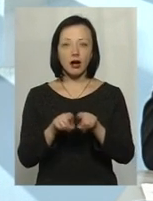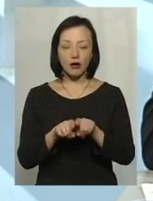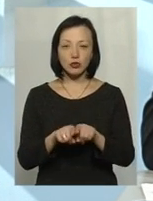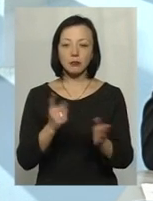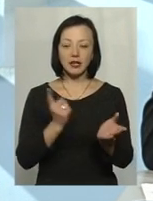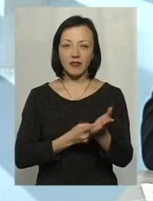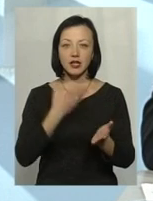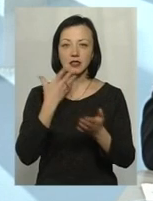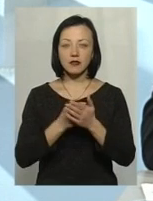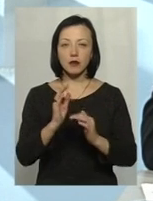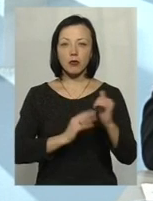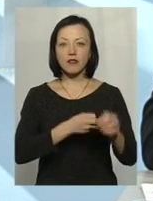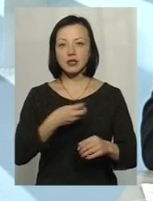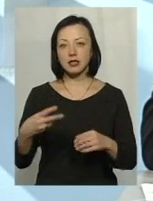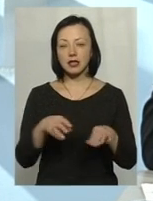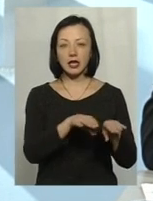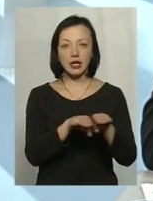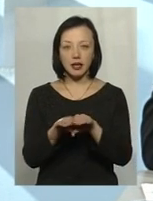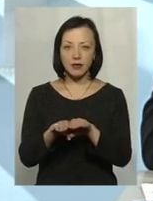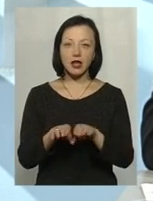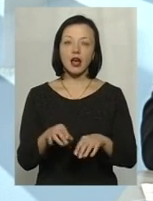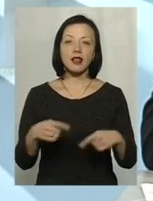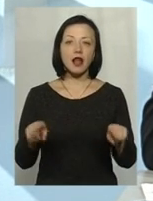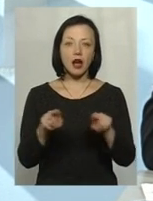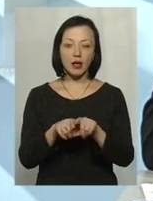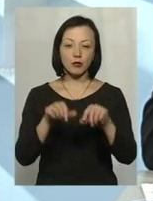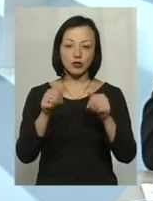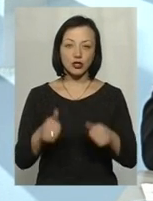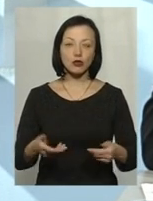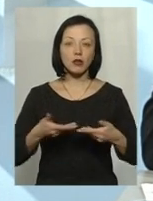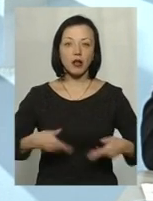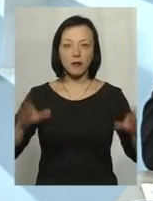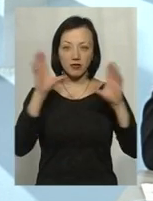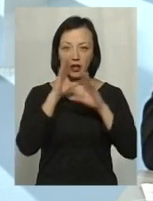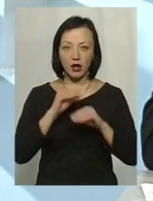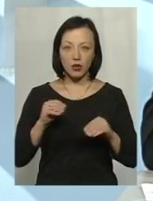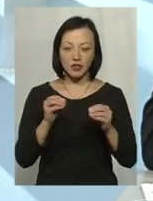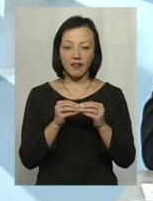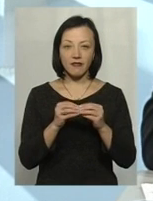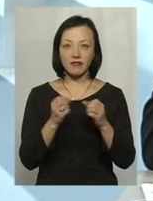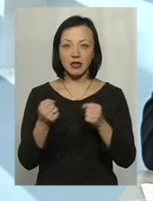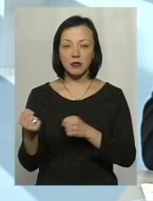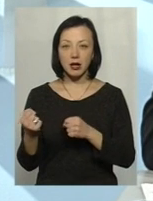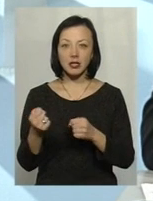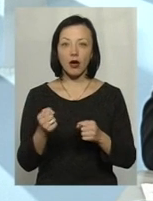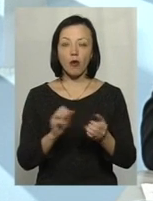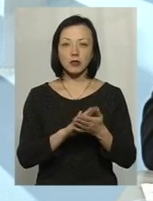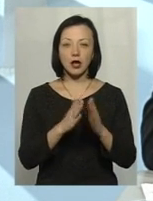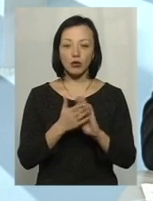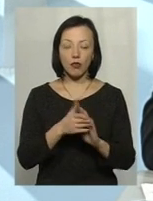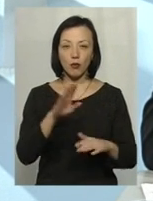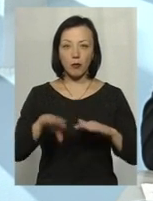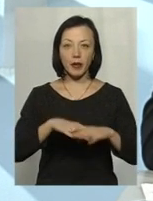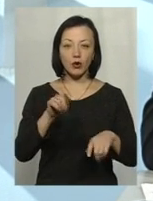свій професійний рівень і фах. Таким чином, нам вдалося втримати оперативну обстановку під контролем.